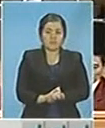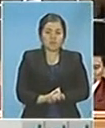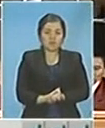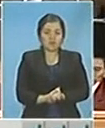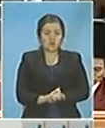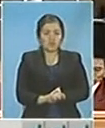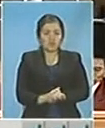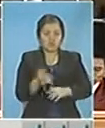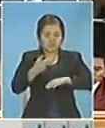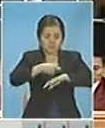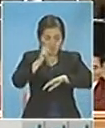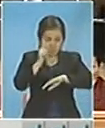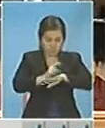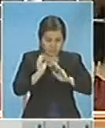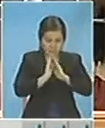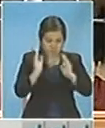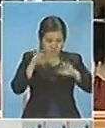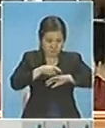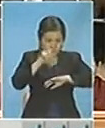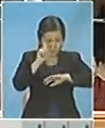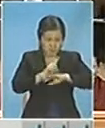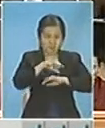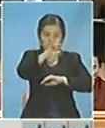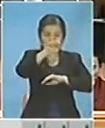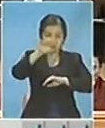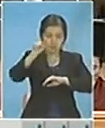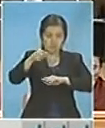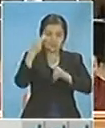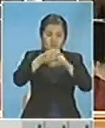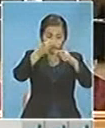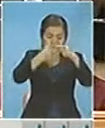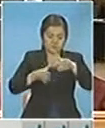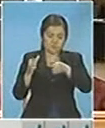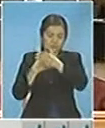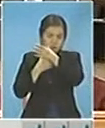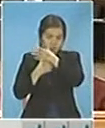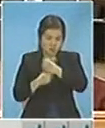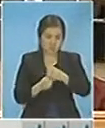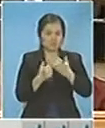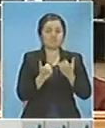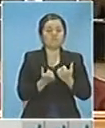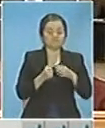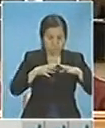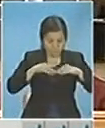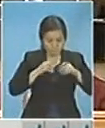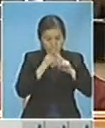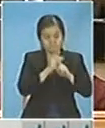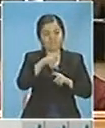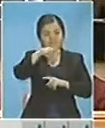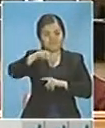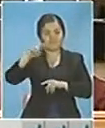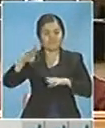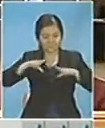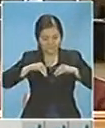ขอบคุณท่านประธานครับผมเกษตรพิรมส.ส.บัญชีรายชื่อพรรคประชาธิปัตย์ก่อนอื่นผมเห็นด้วยกับร่างพระราชบัญญัติอันนี้